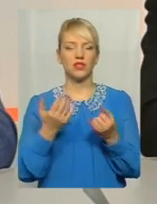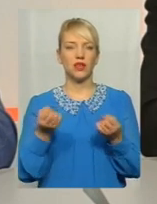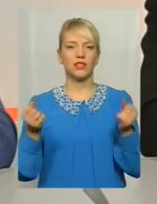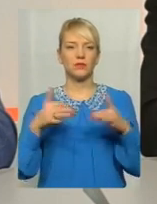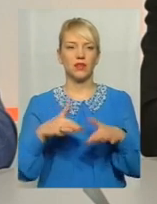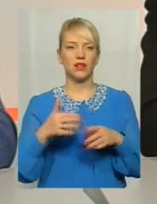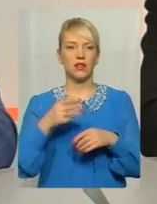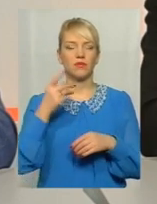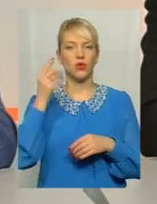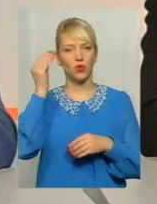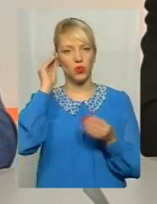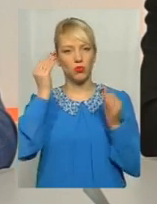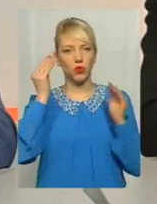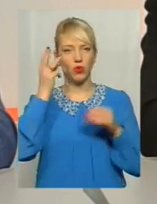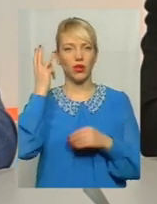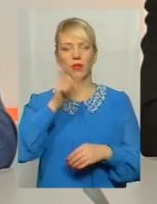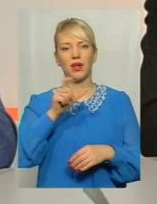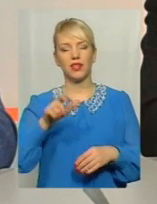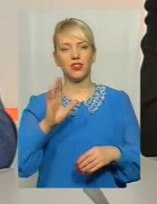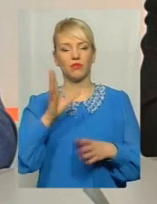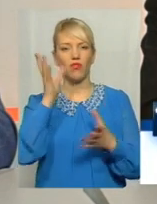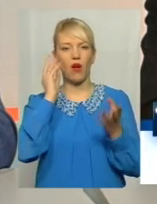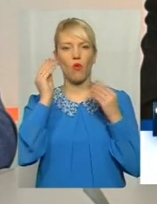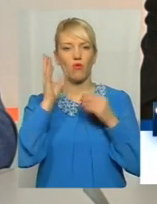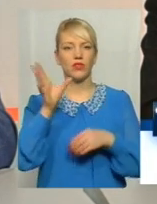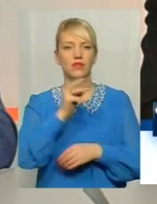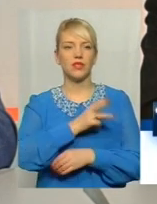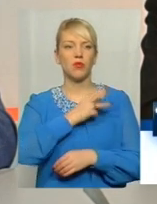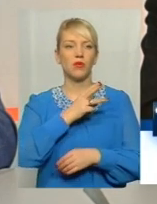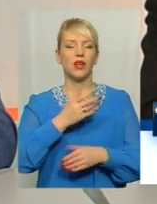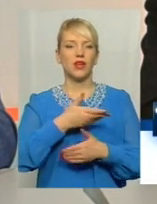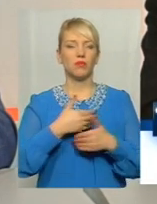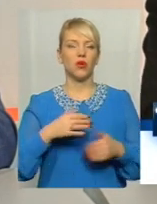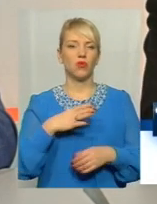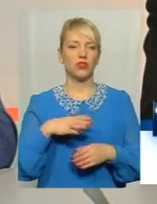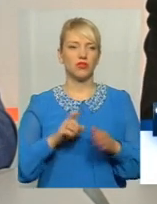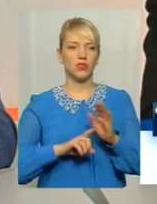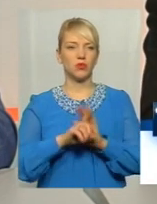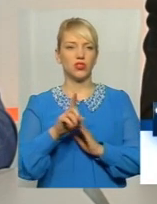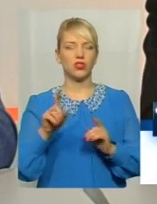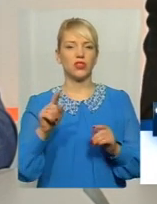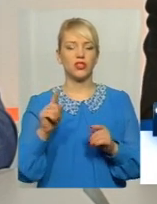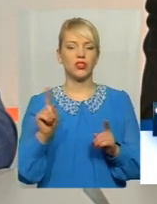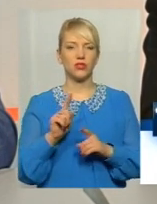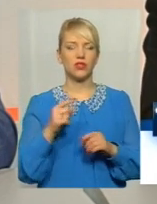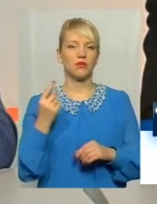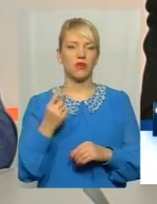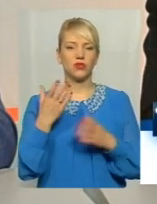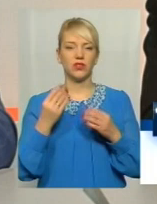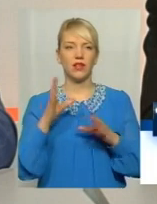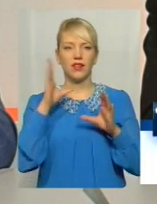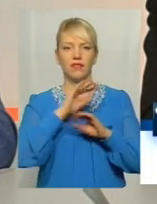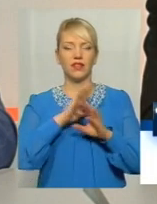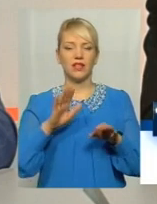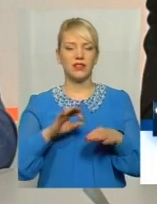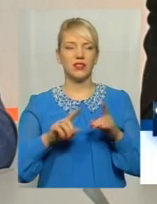думку хмельничан. Будемо враховувати всі побажання. Ми і очікували з самого початку, що з самого першого дня не вдасться створити